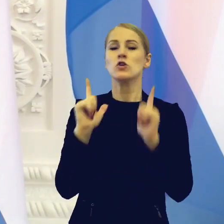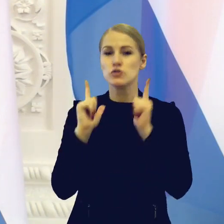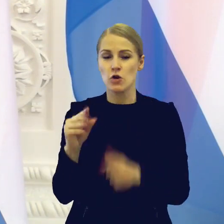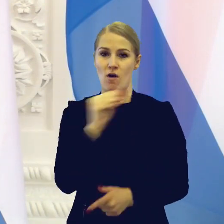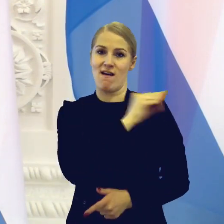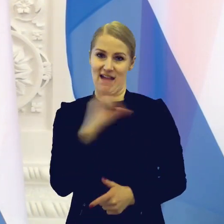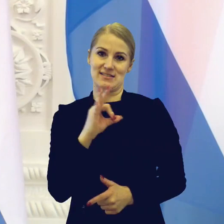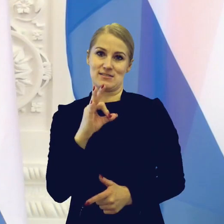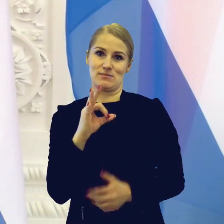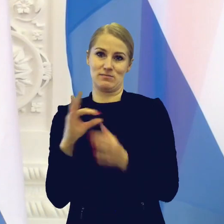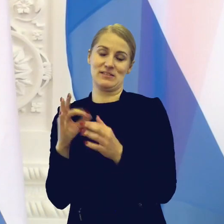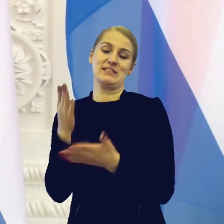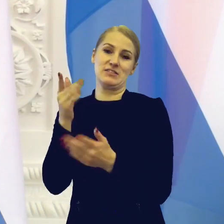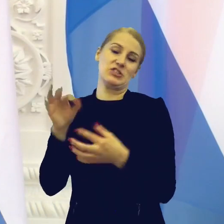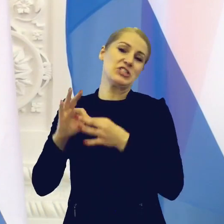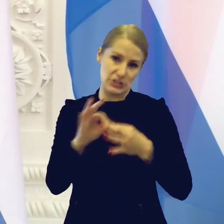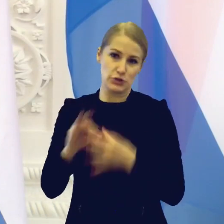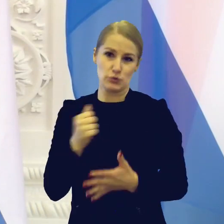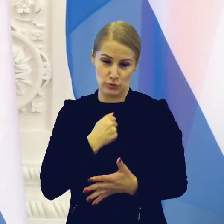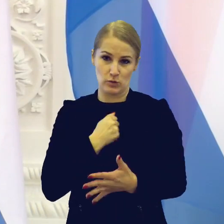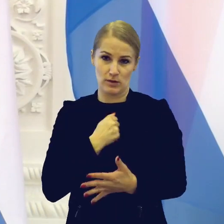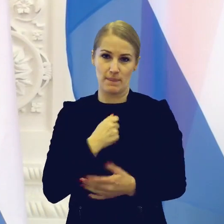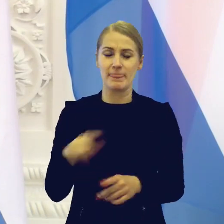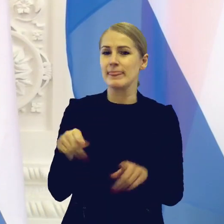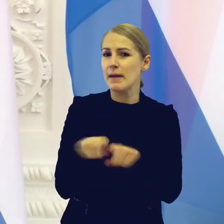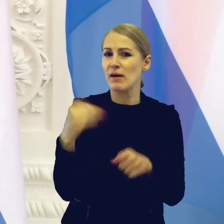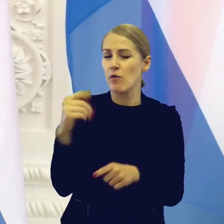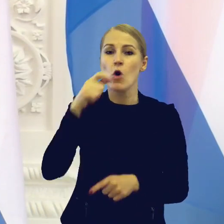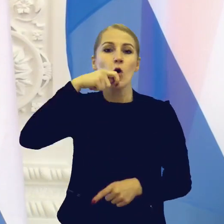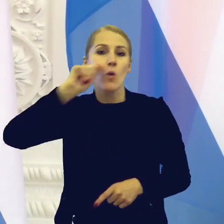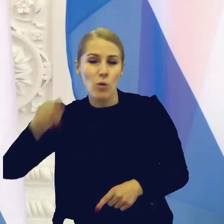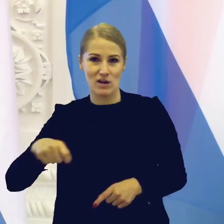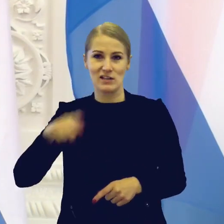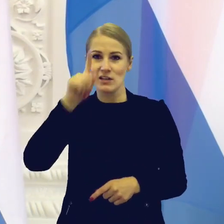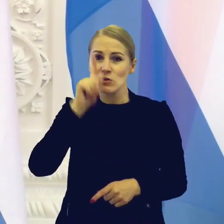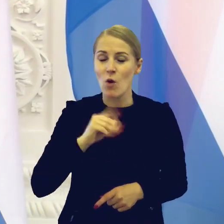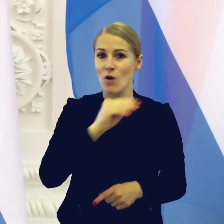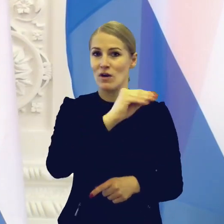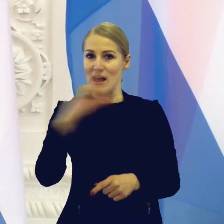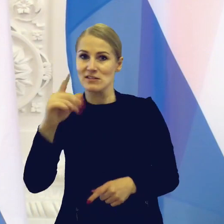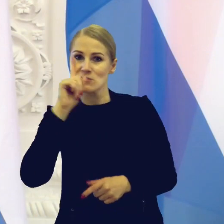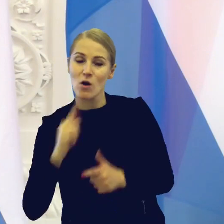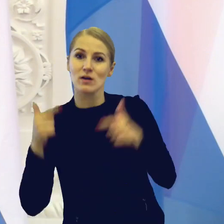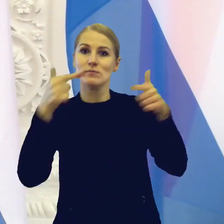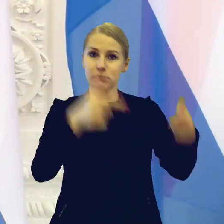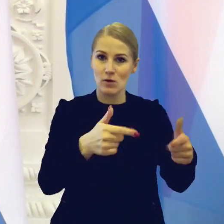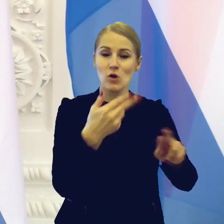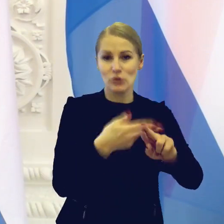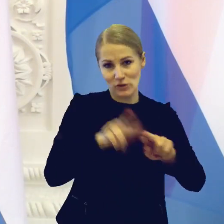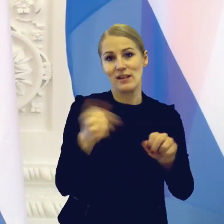dalis ir jų europiniai siekiai yra gerbiami visų Europos Sąjungos narių. Dėl